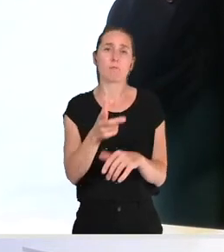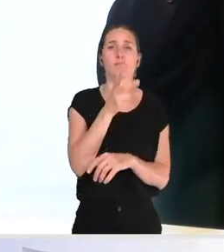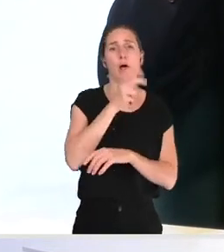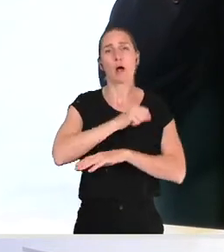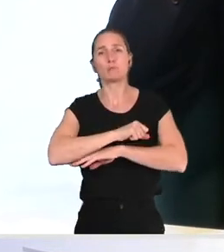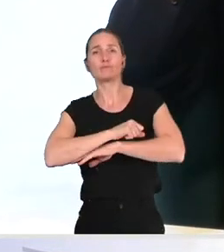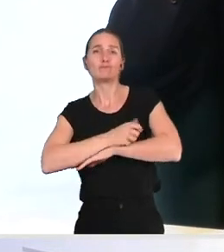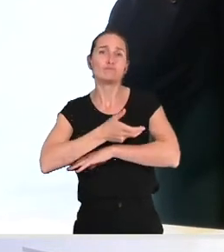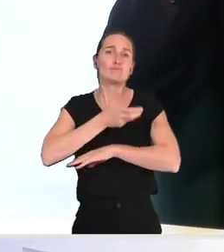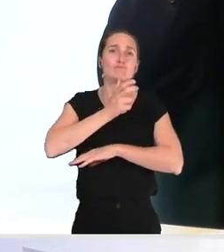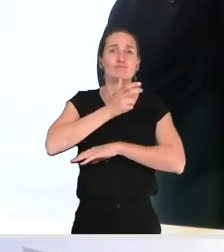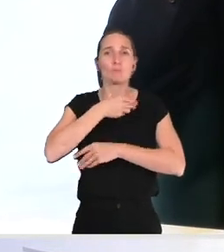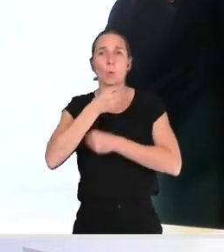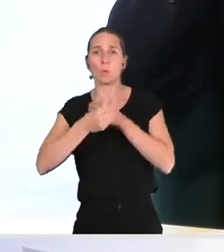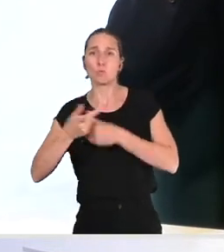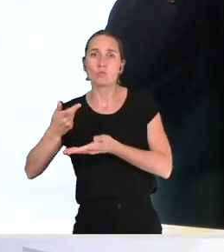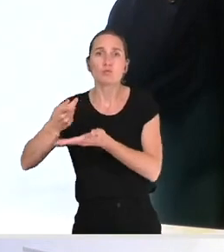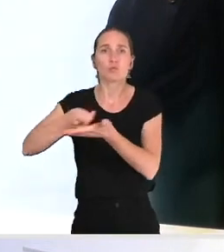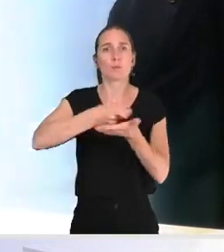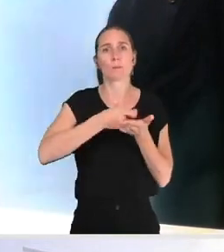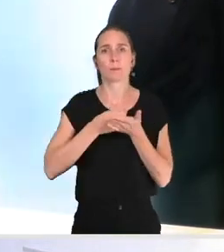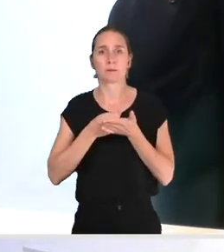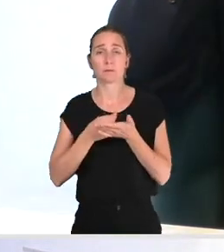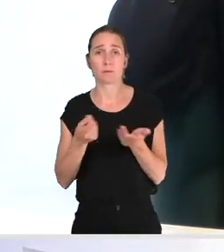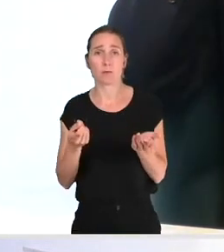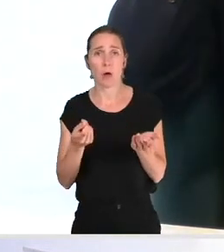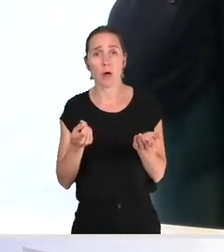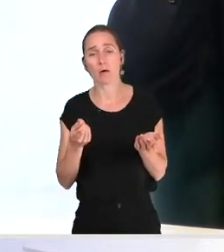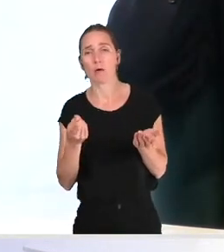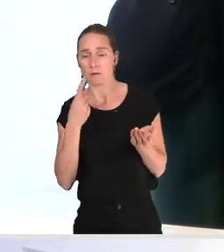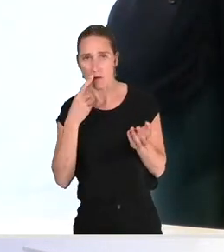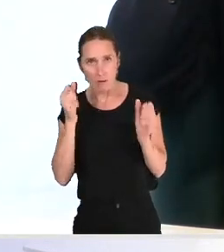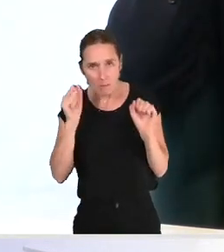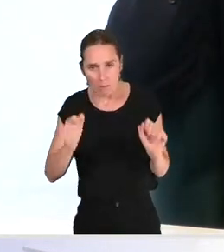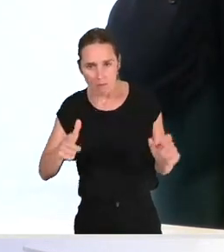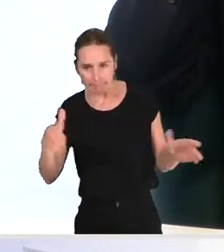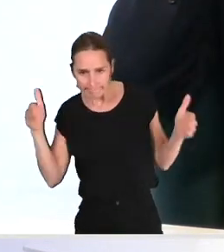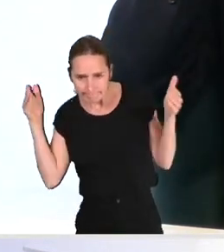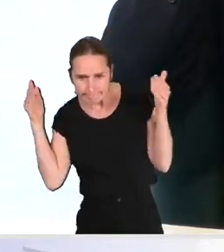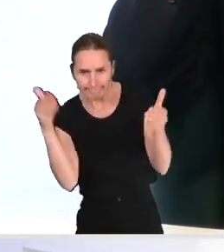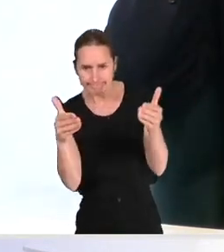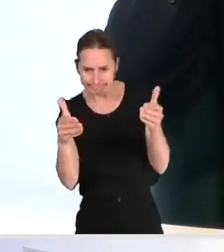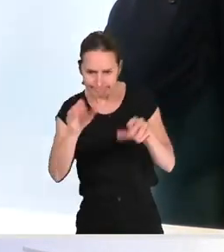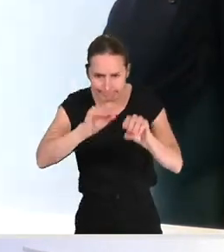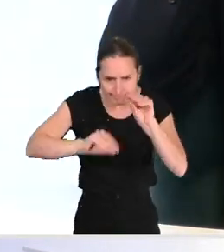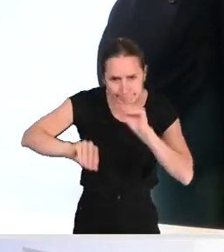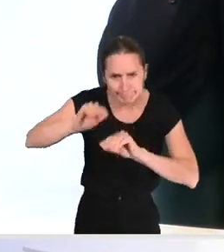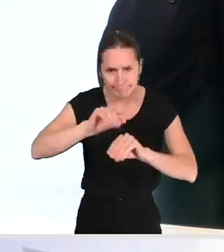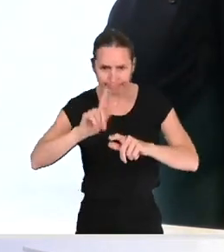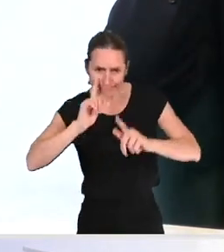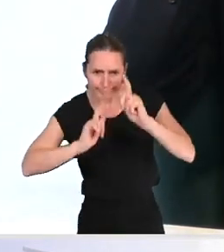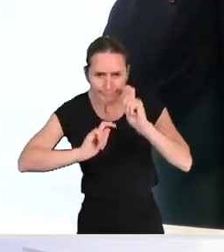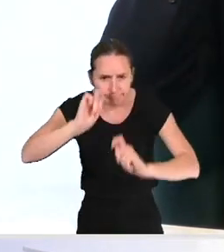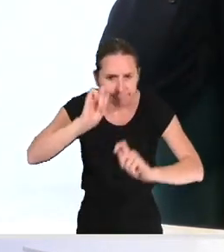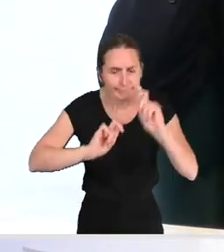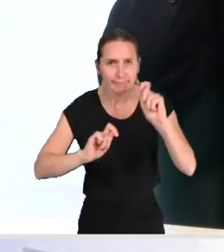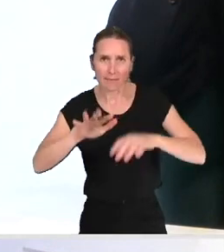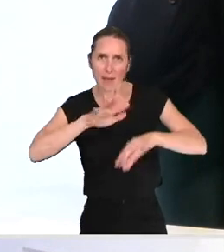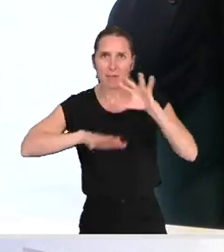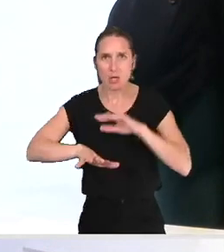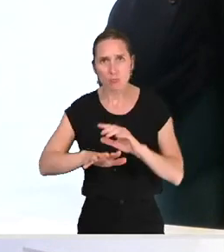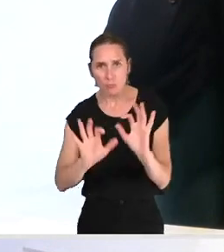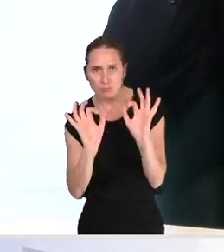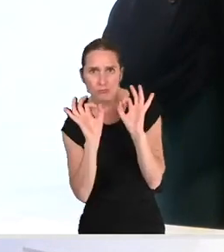café. Il méritait beaucoup plus d'attention de votre part, avec un aménagement harmonieux et agréable,